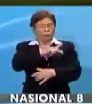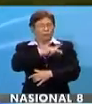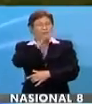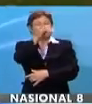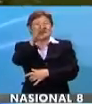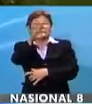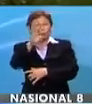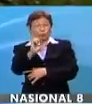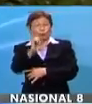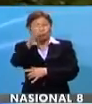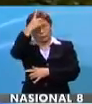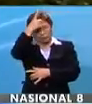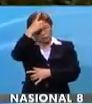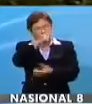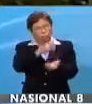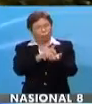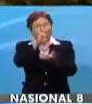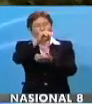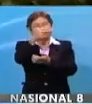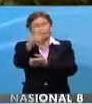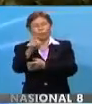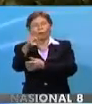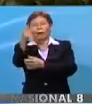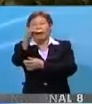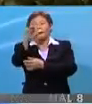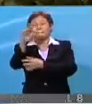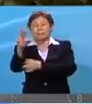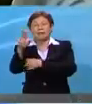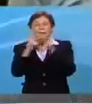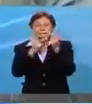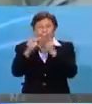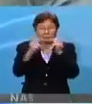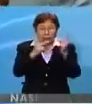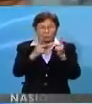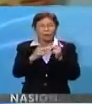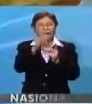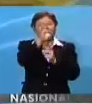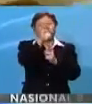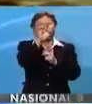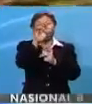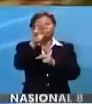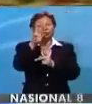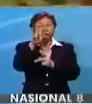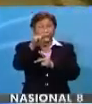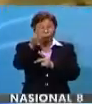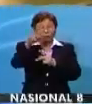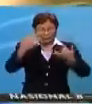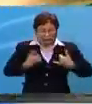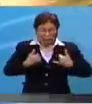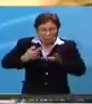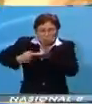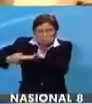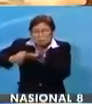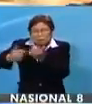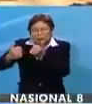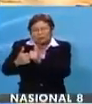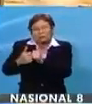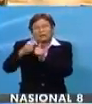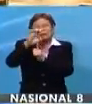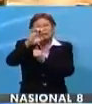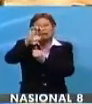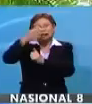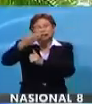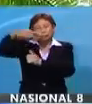Pegawai Eksekutif Datuk Dr. Muhammad Emir Mavani Abdullah, FGV kini sedang mengadakan perbincangan dengan